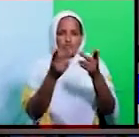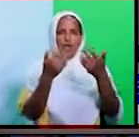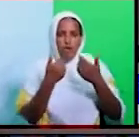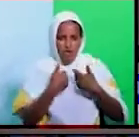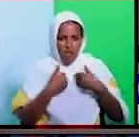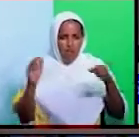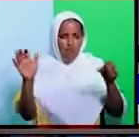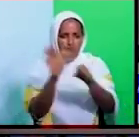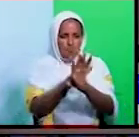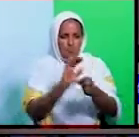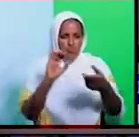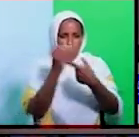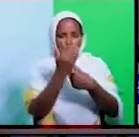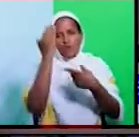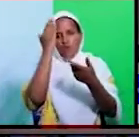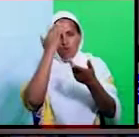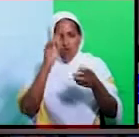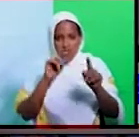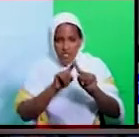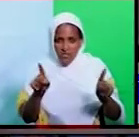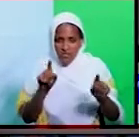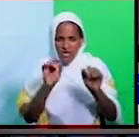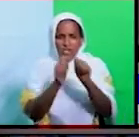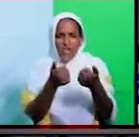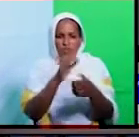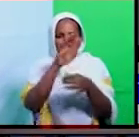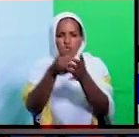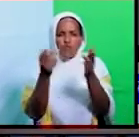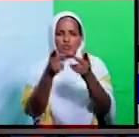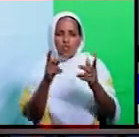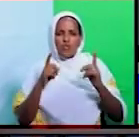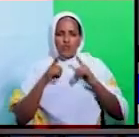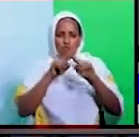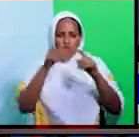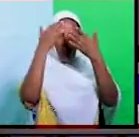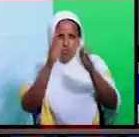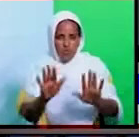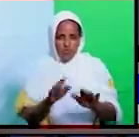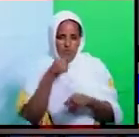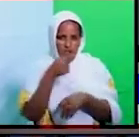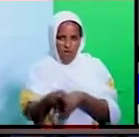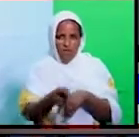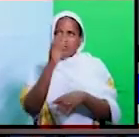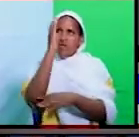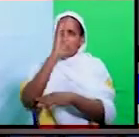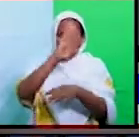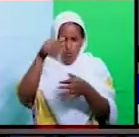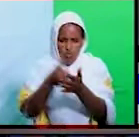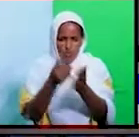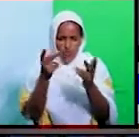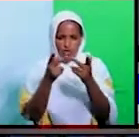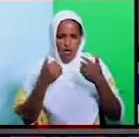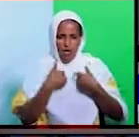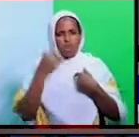እውነት እውነታው ሪያሊቲው ማለት ነው እውነታው ወይም ሐሳቡ ከፊደሎችና ከቃላት ጋር አንዳችም ጉዳይ